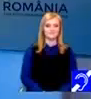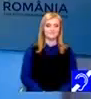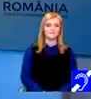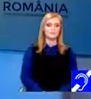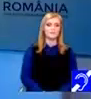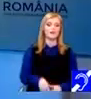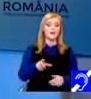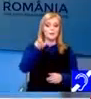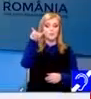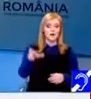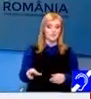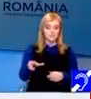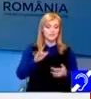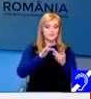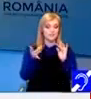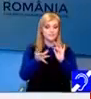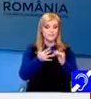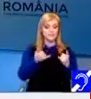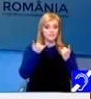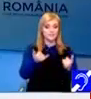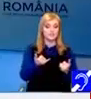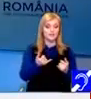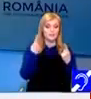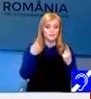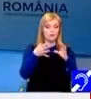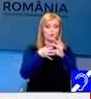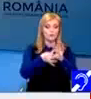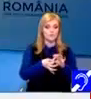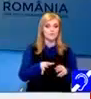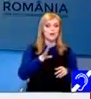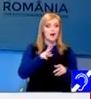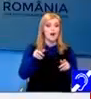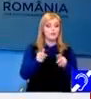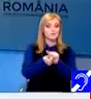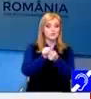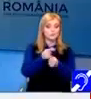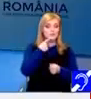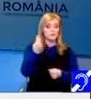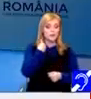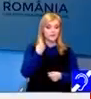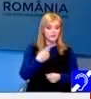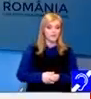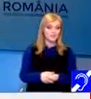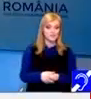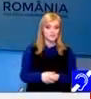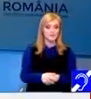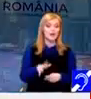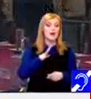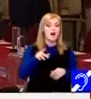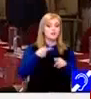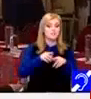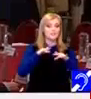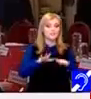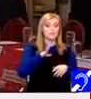Pagina de internet dedicată Marii Uniri de la 1918 a fost lansată și în limba engleză. Evenimentul a avut loc aseară la